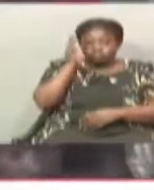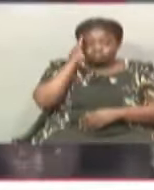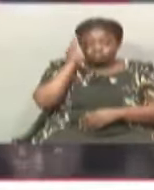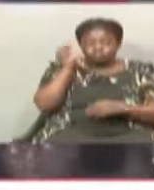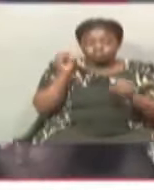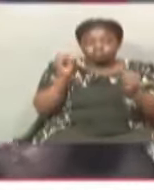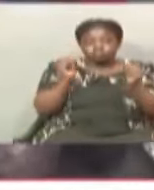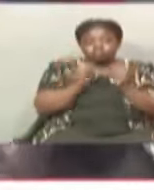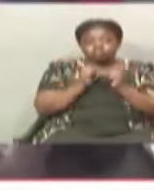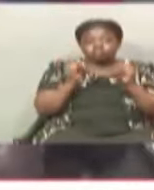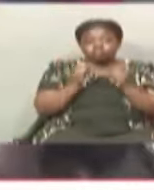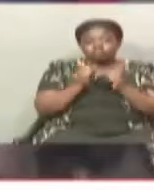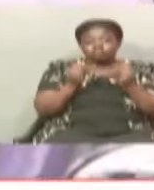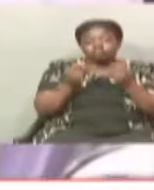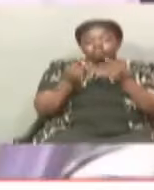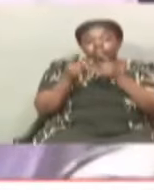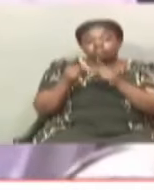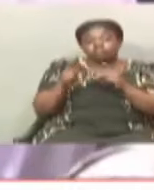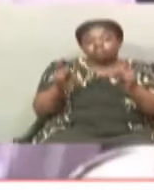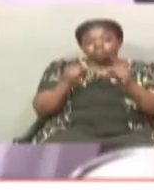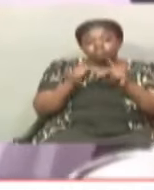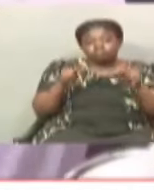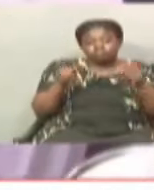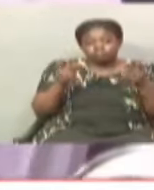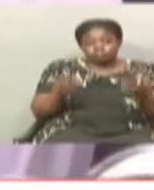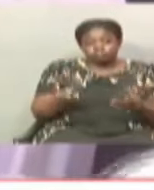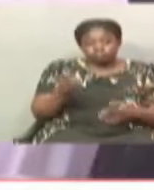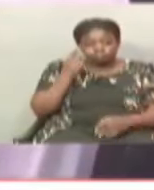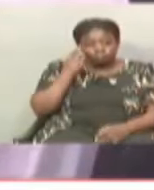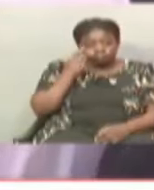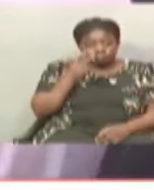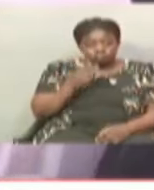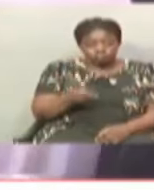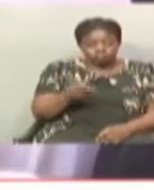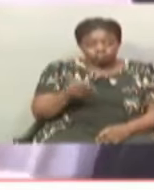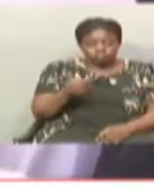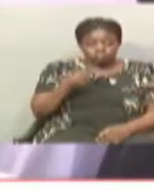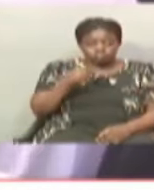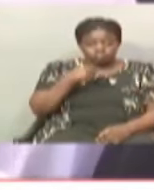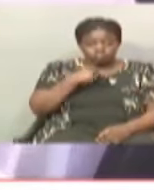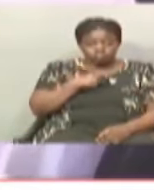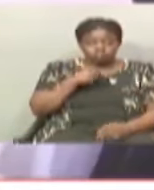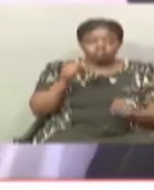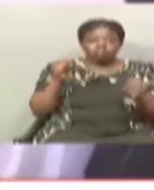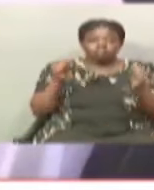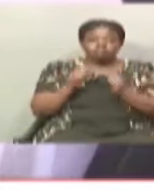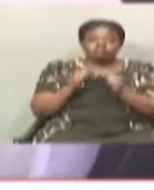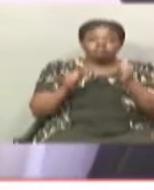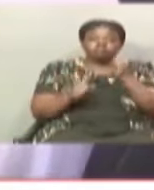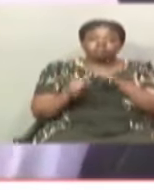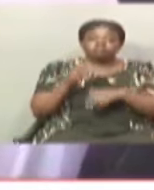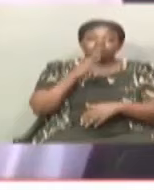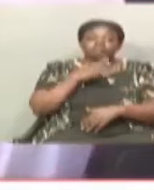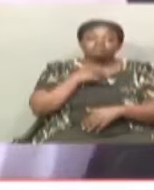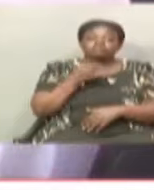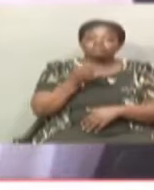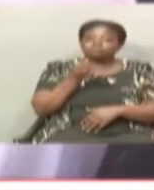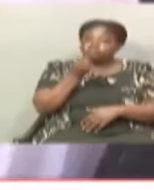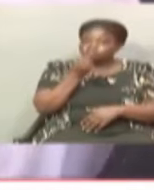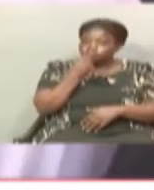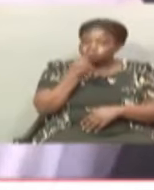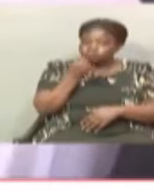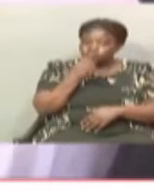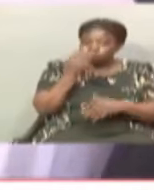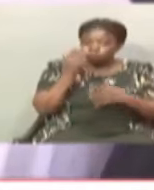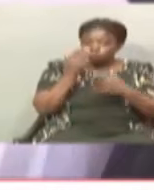ndwadde ezenjawulo nti bw'ondaba nga nina obulwadde obwetaaga okumira ekkerenda